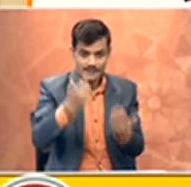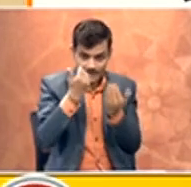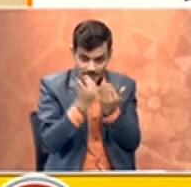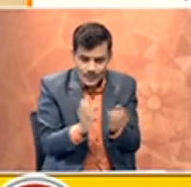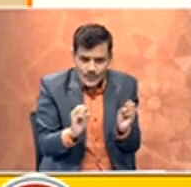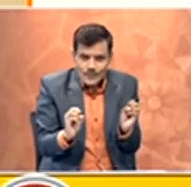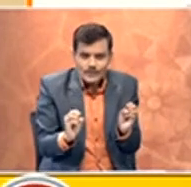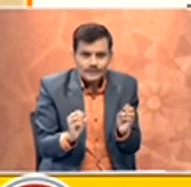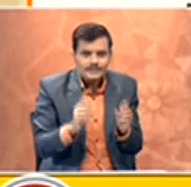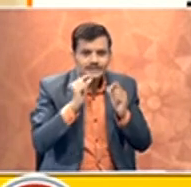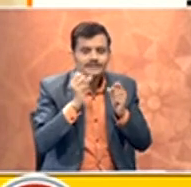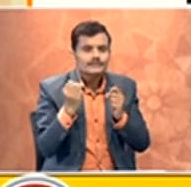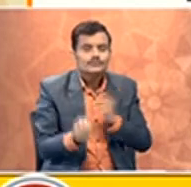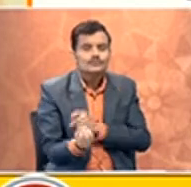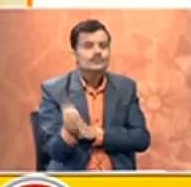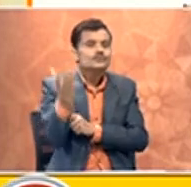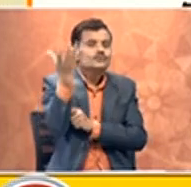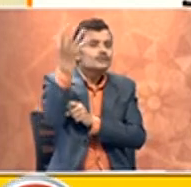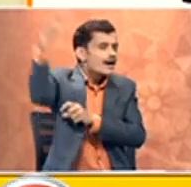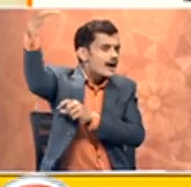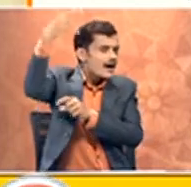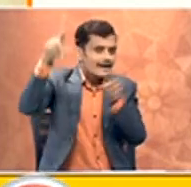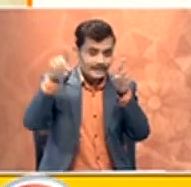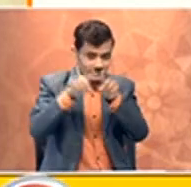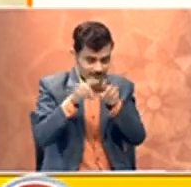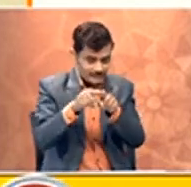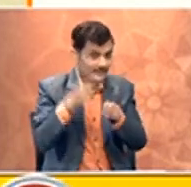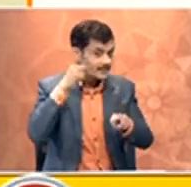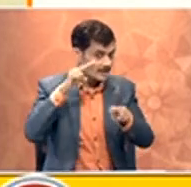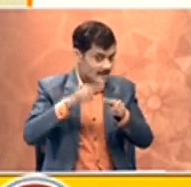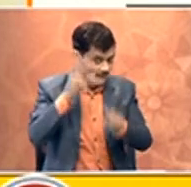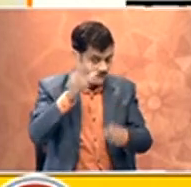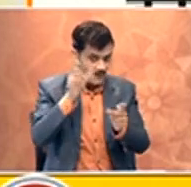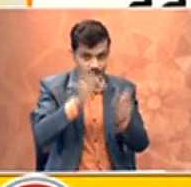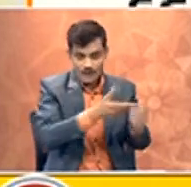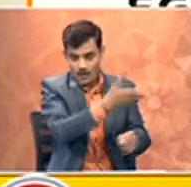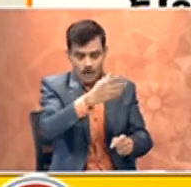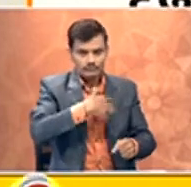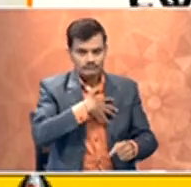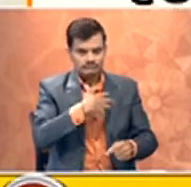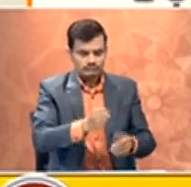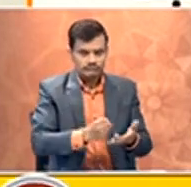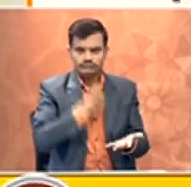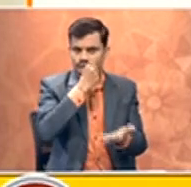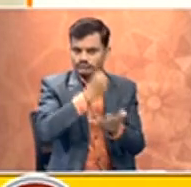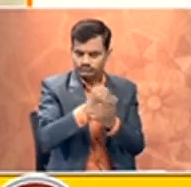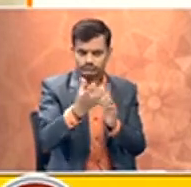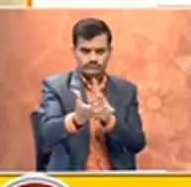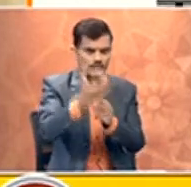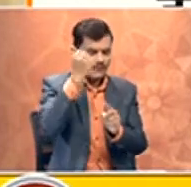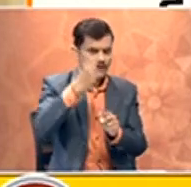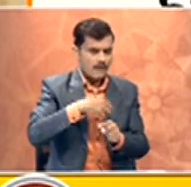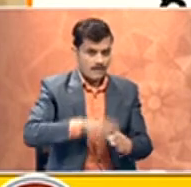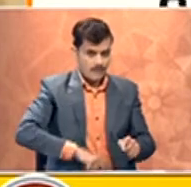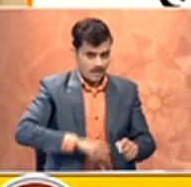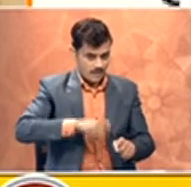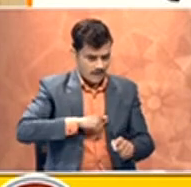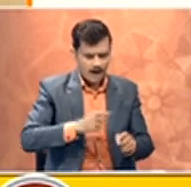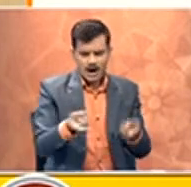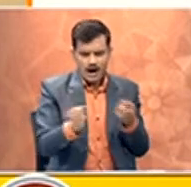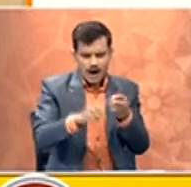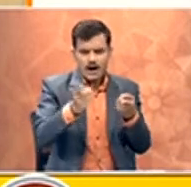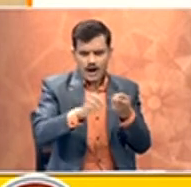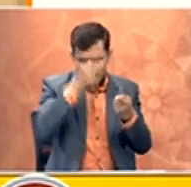तो सूरज उगा है। दृढ़ निश्चय के साथ चलकर, हर मुश्किल को पार